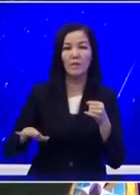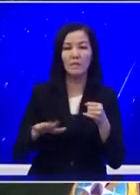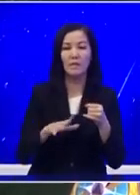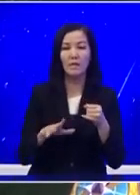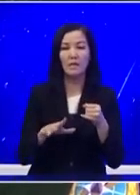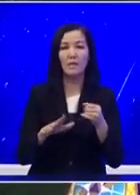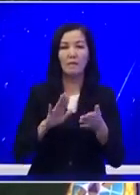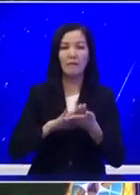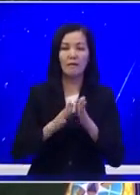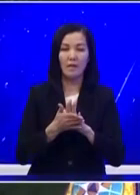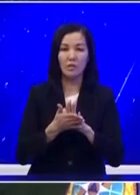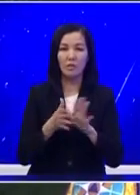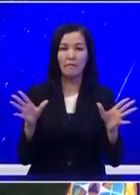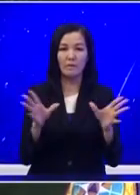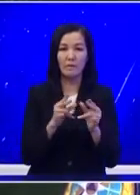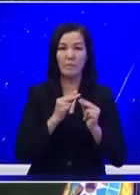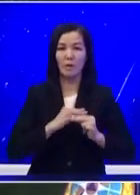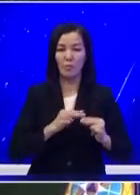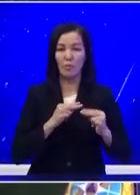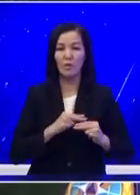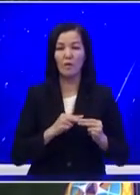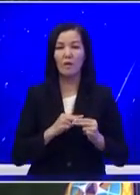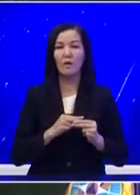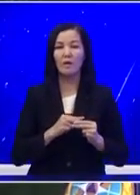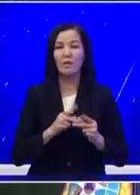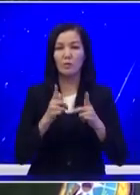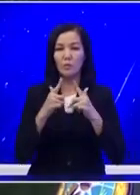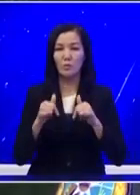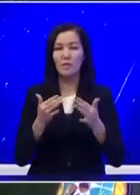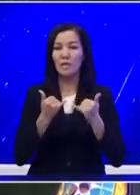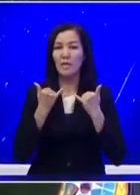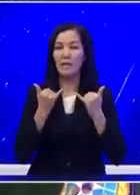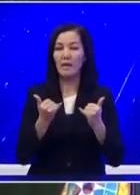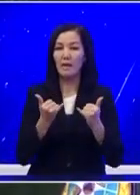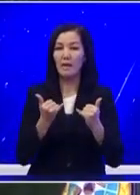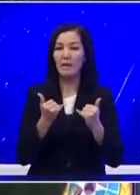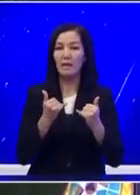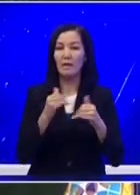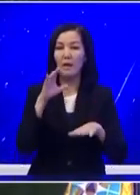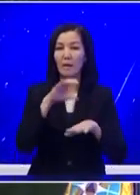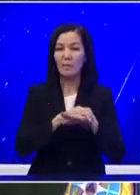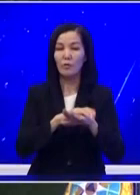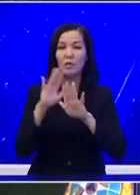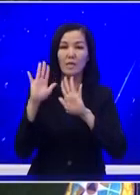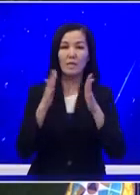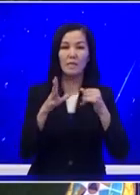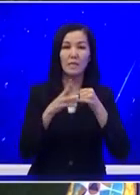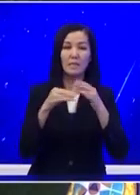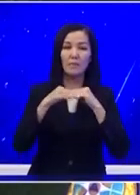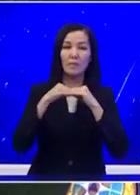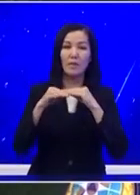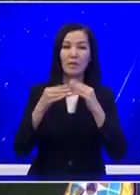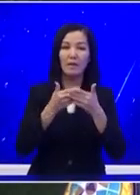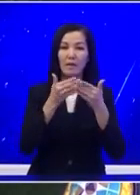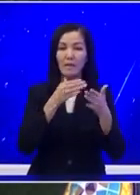нас налажено взаимоотношение. Все это создано для обнаружения лесных и степных пожаров на